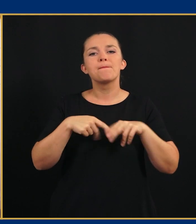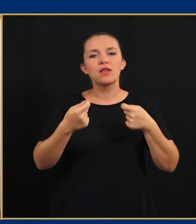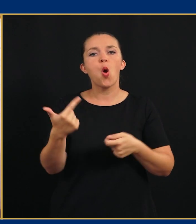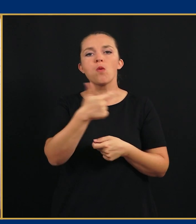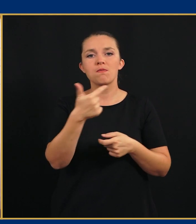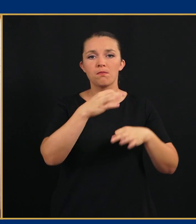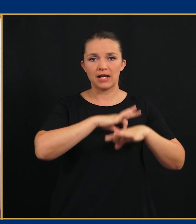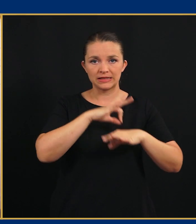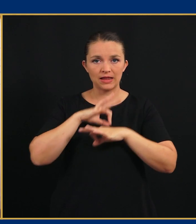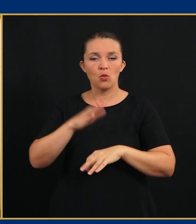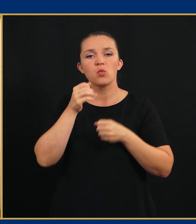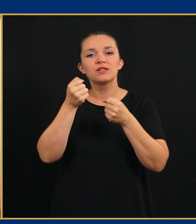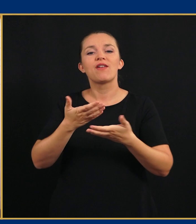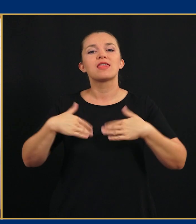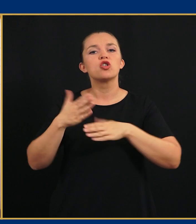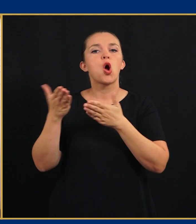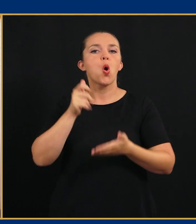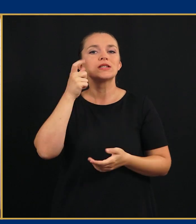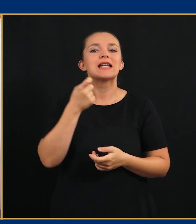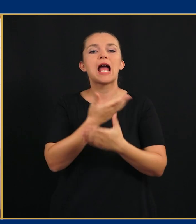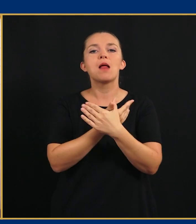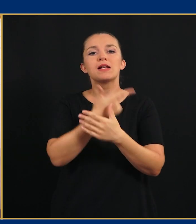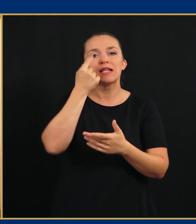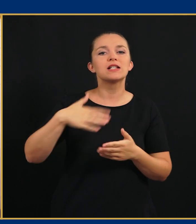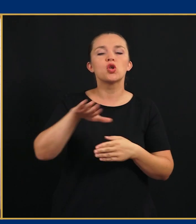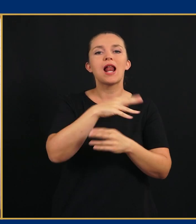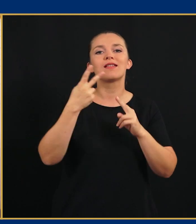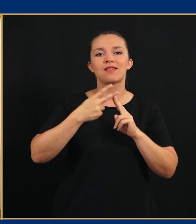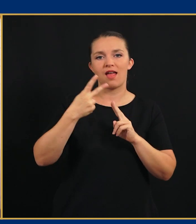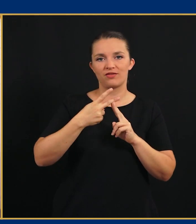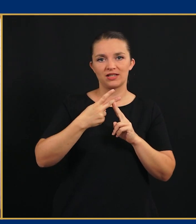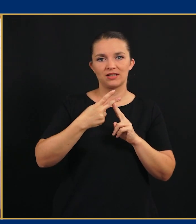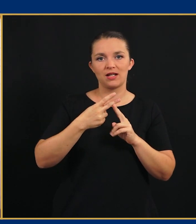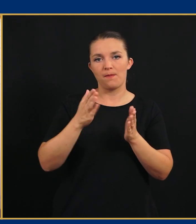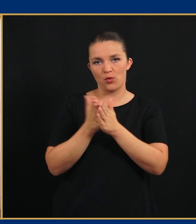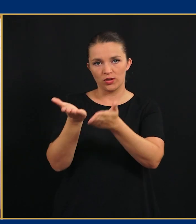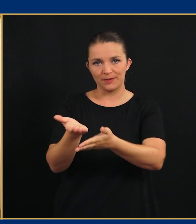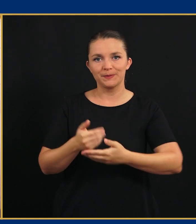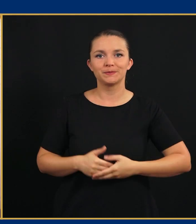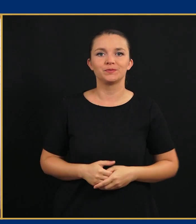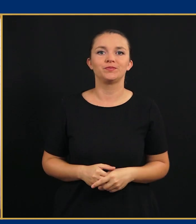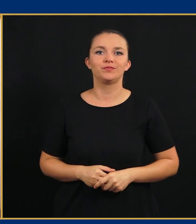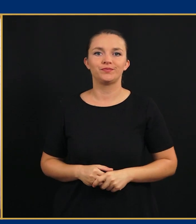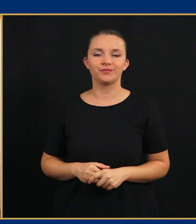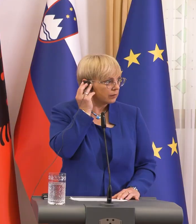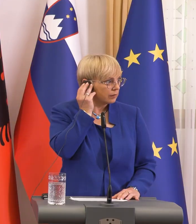namenjeno obema predsednikoma, zastavila naša gostja iz Albanske nacionalne televizije. Prosim.